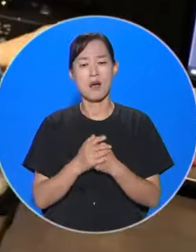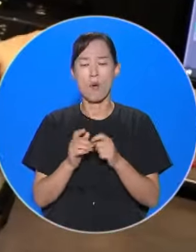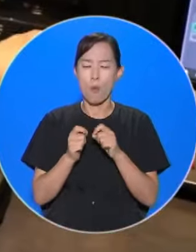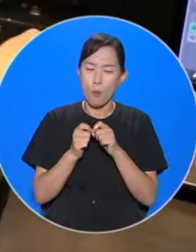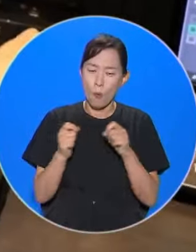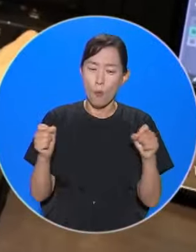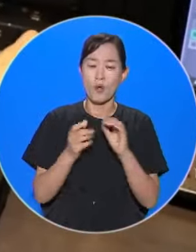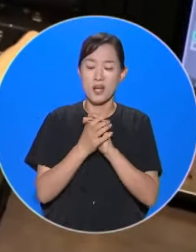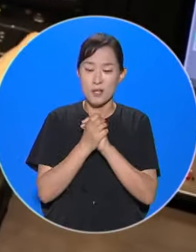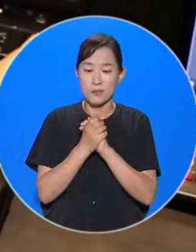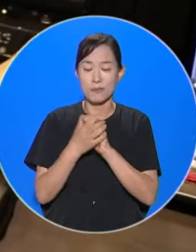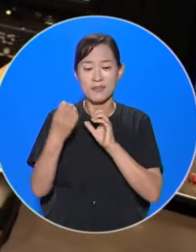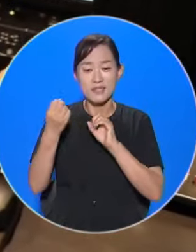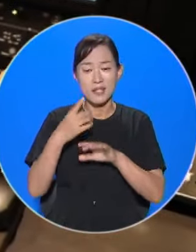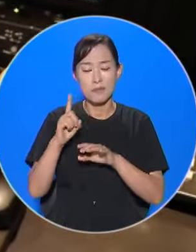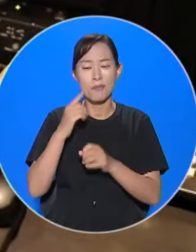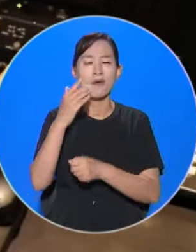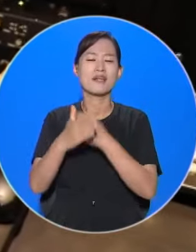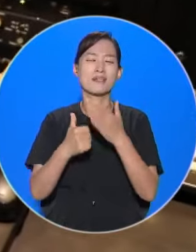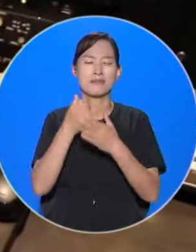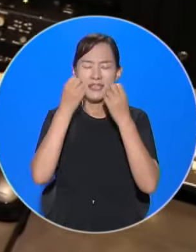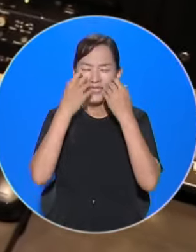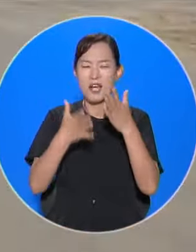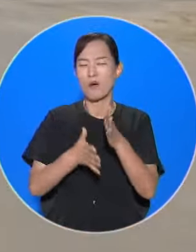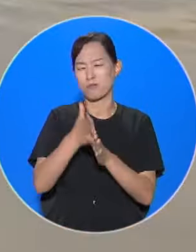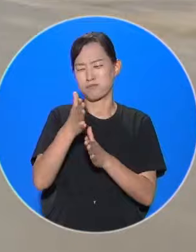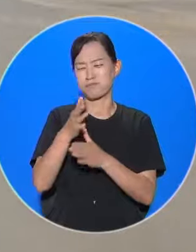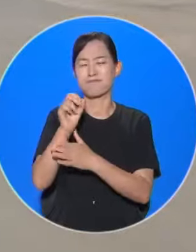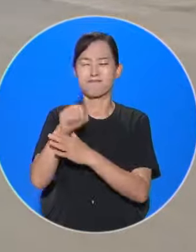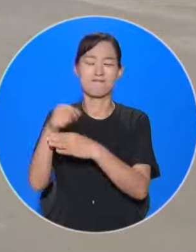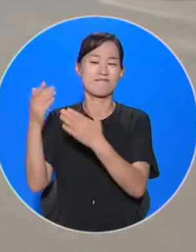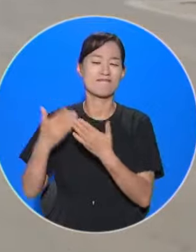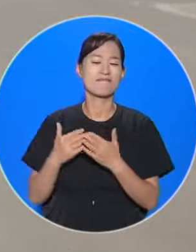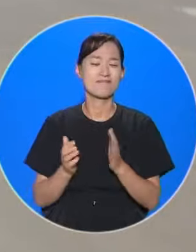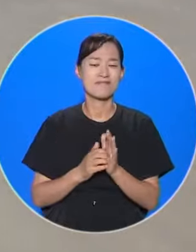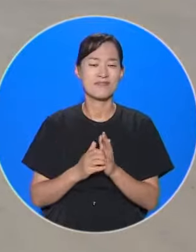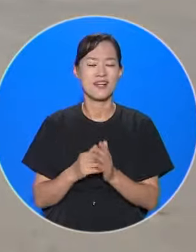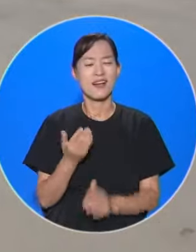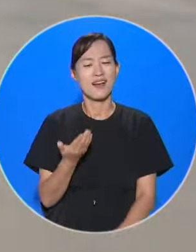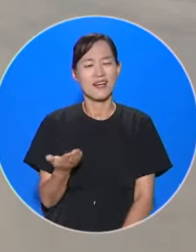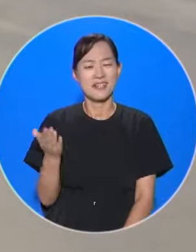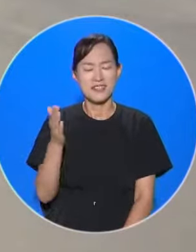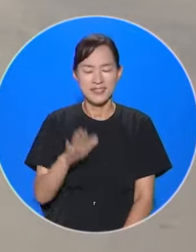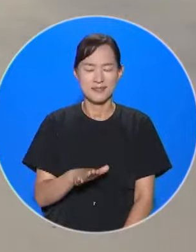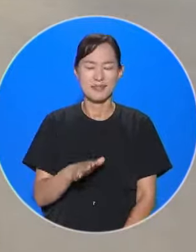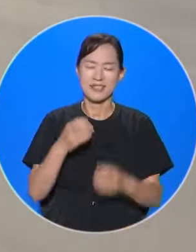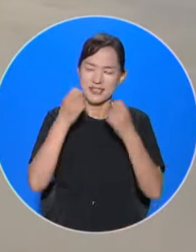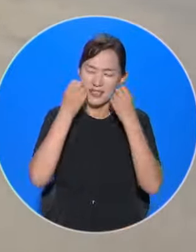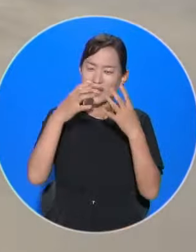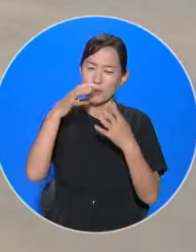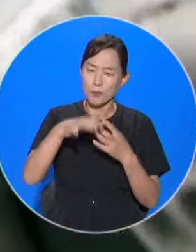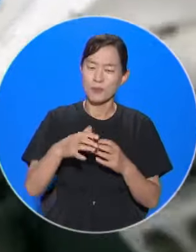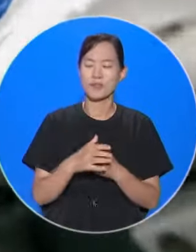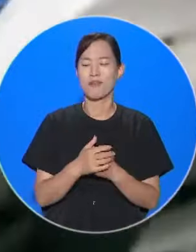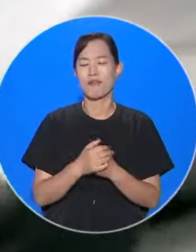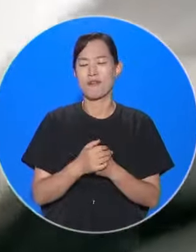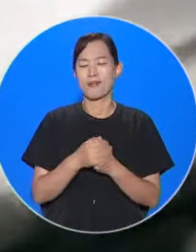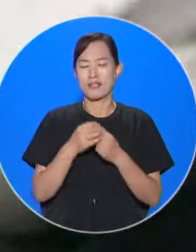기도의 응답으로 하나님께서 새 사옥도 허락해 주셨습니다. 하지만 새 복음자리에서